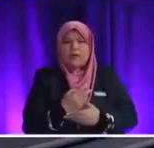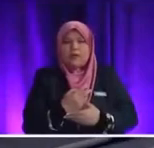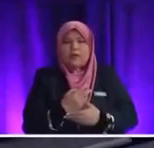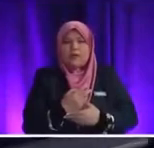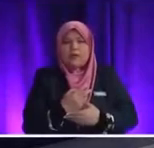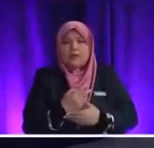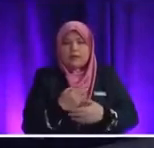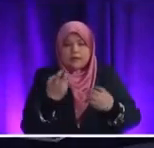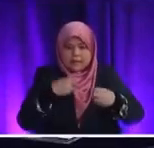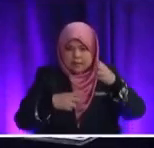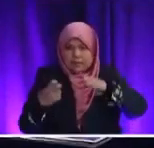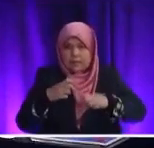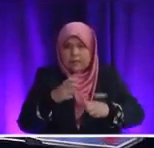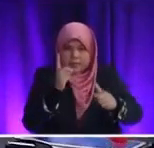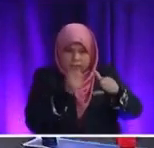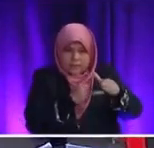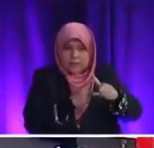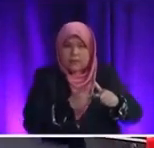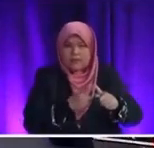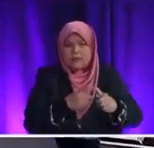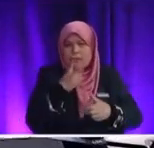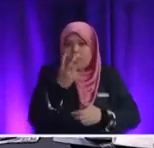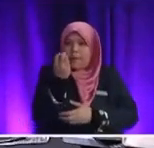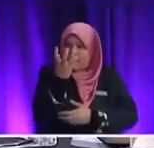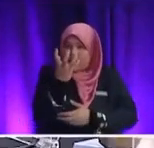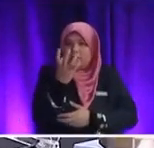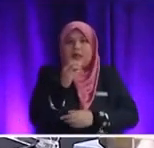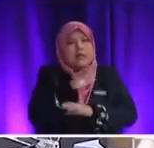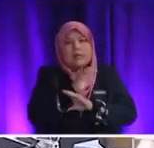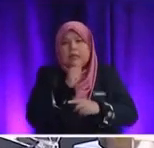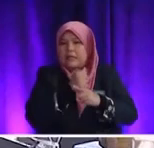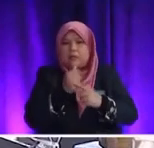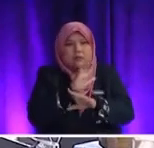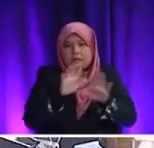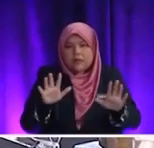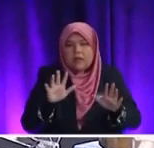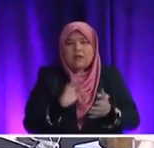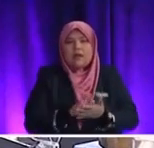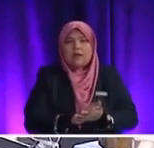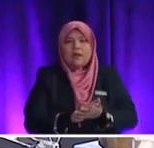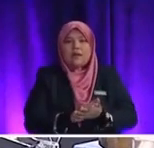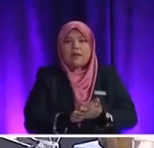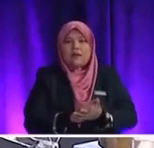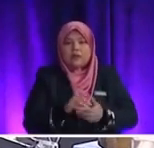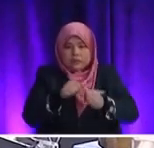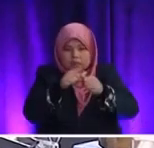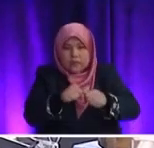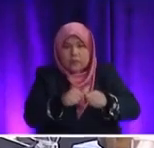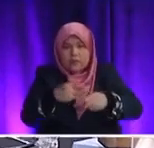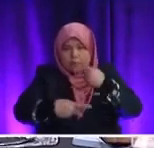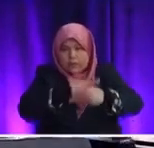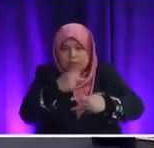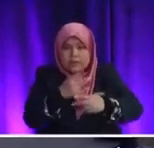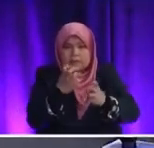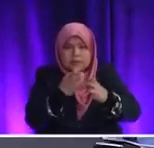pertama Adakah Menthol itu menyala ataupun tidak untuk menentukan proses